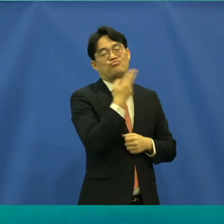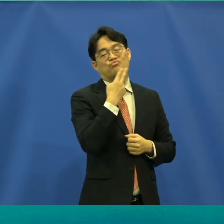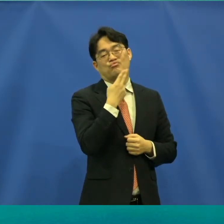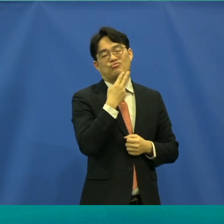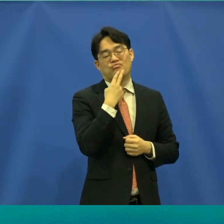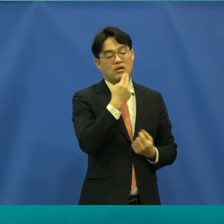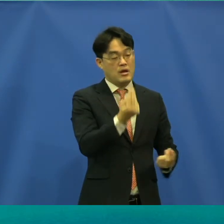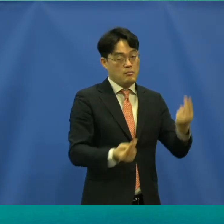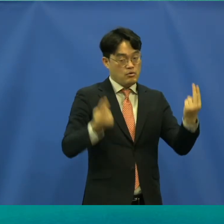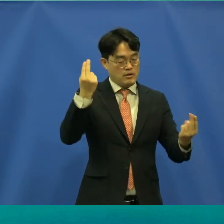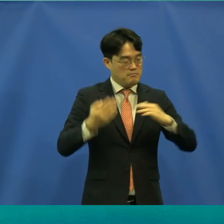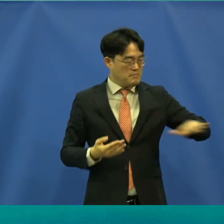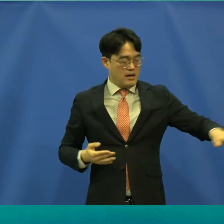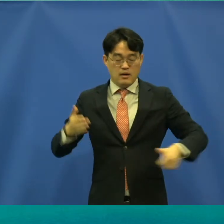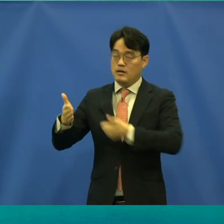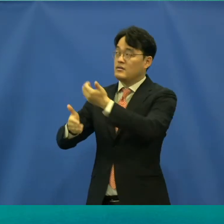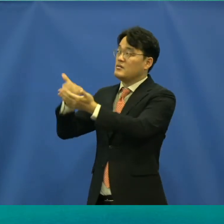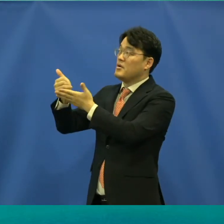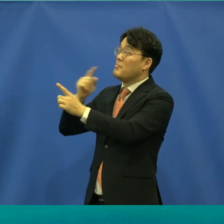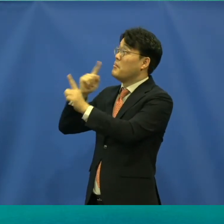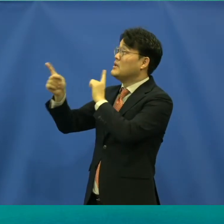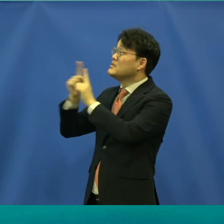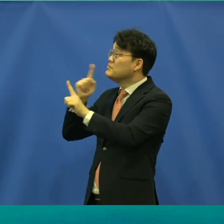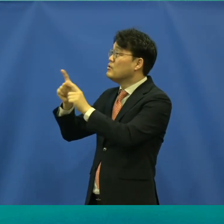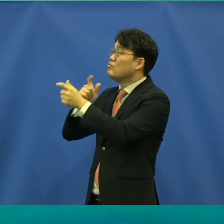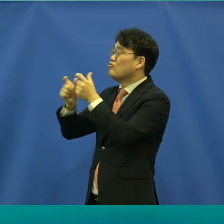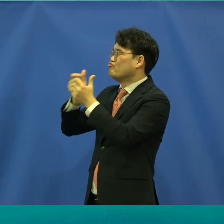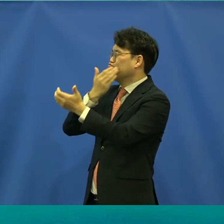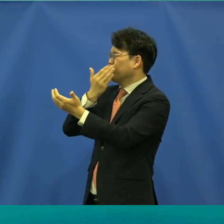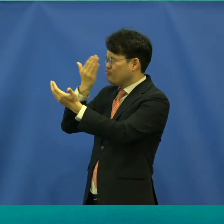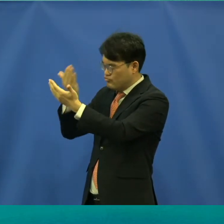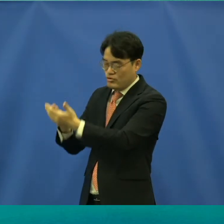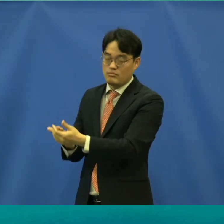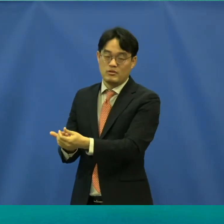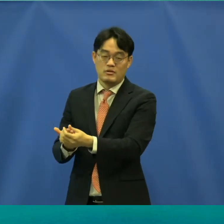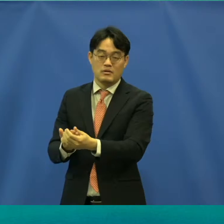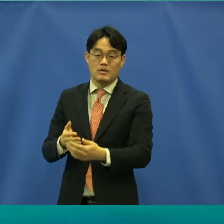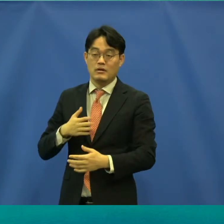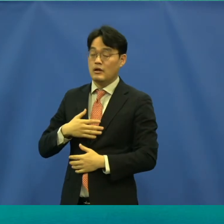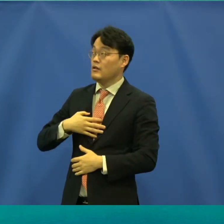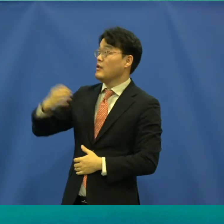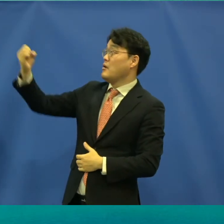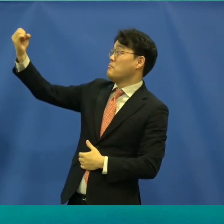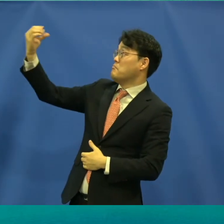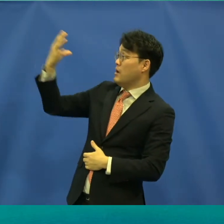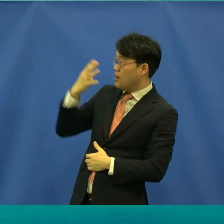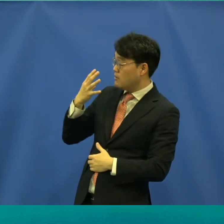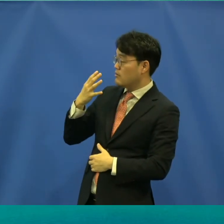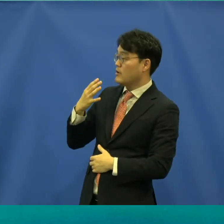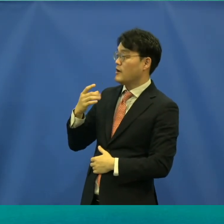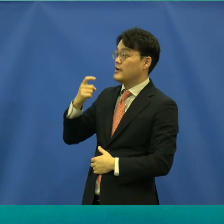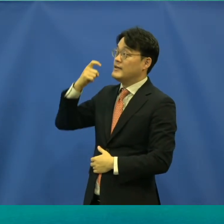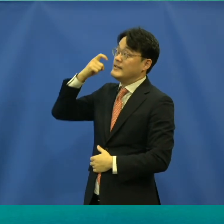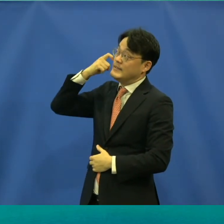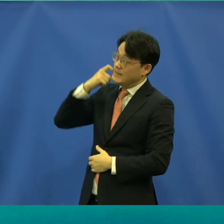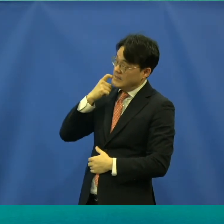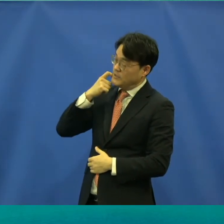나에게 말씀하시는 하나님을 인식할 수 있어야 합니다. 그리고 그 말씀을 듣는